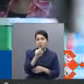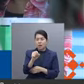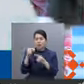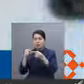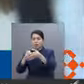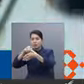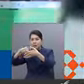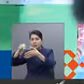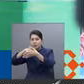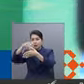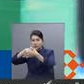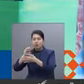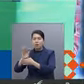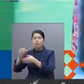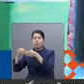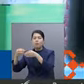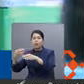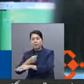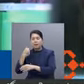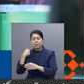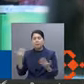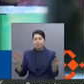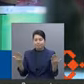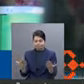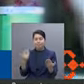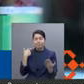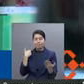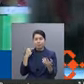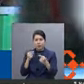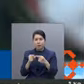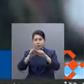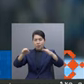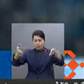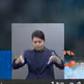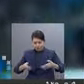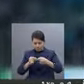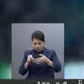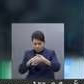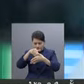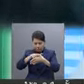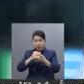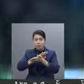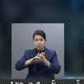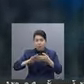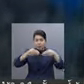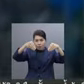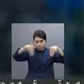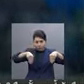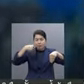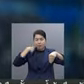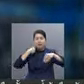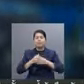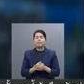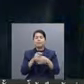ให้เลือกตั้งนะครับจากนั้นได้เดินทางเข้าคูหากาบัตรเลือกตั้งและหย่อนบัตรซึ่งภายหลังเสร็จสิ้นการลงคะแนนเสียงนะครับนางสาวแ